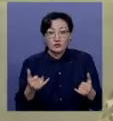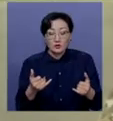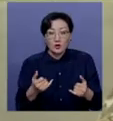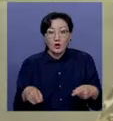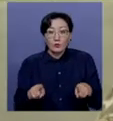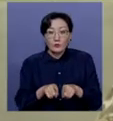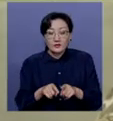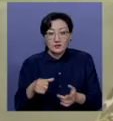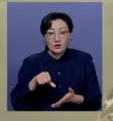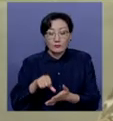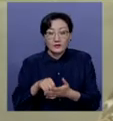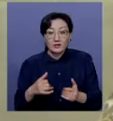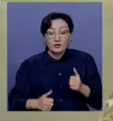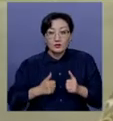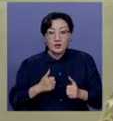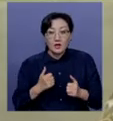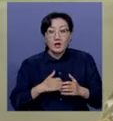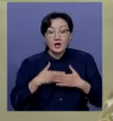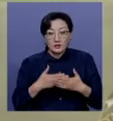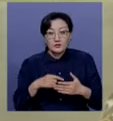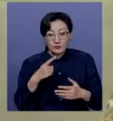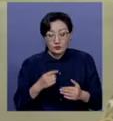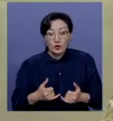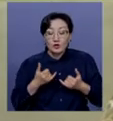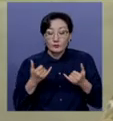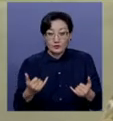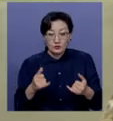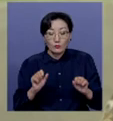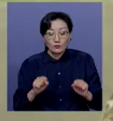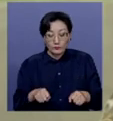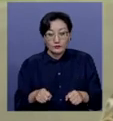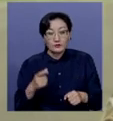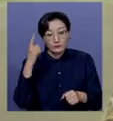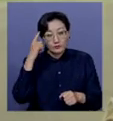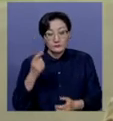қалғанша шайқасқан батырларға алғыс білдіру және құрмет көрсету мүмкіндігі деп білемін.